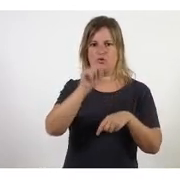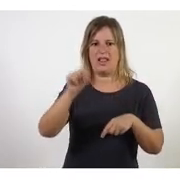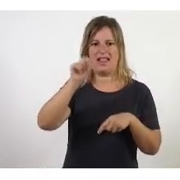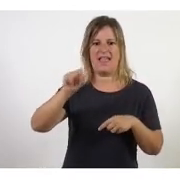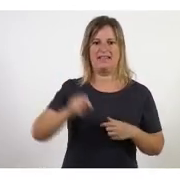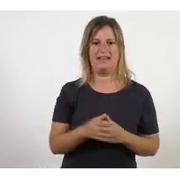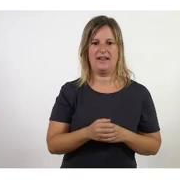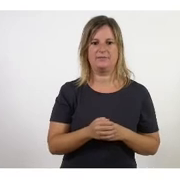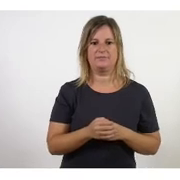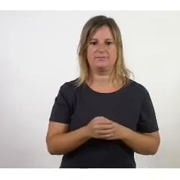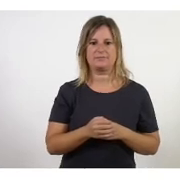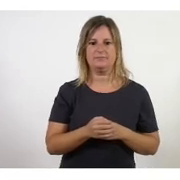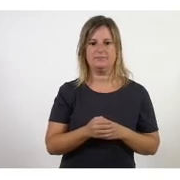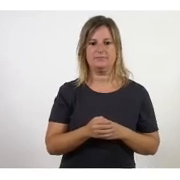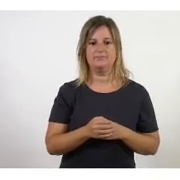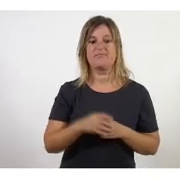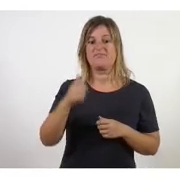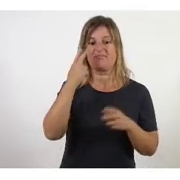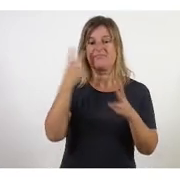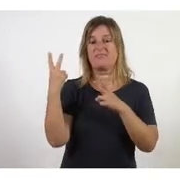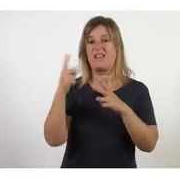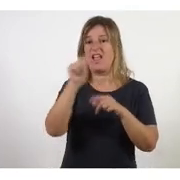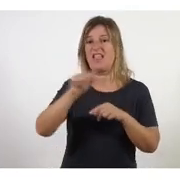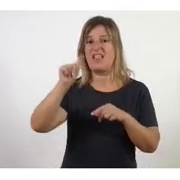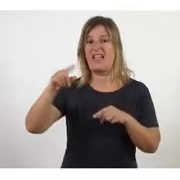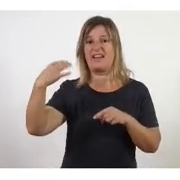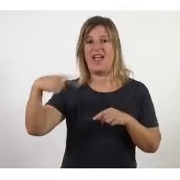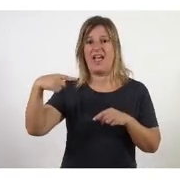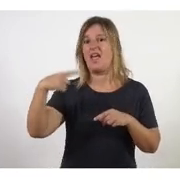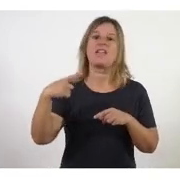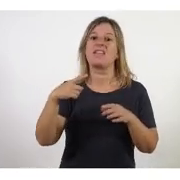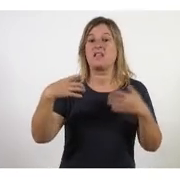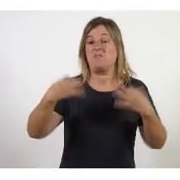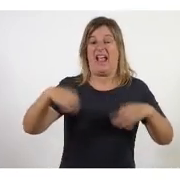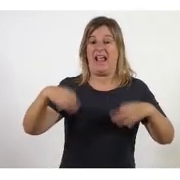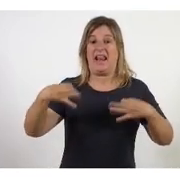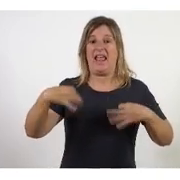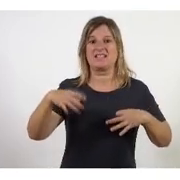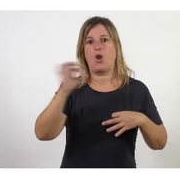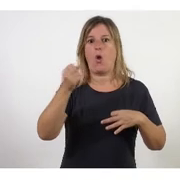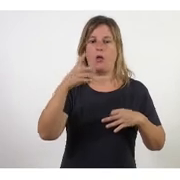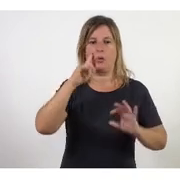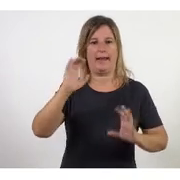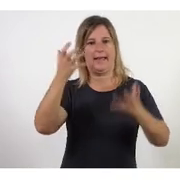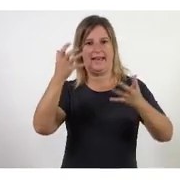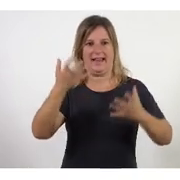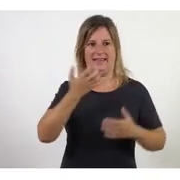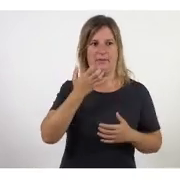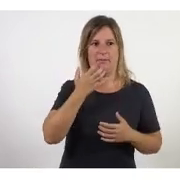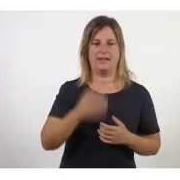teniu algunes lletres clàssiques, com la que estic fent servir jo ara, vale? I algunes més creatives.